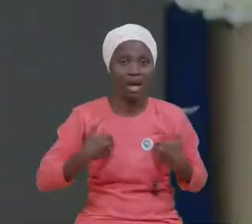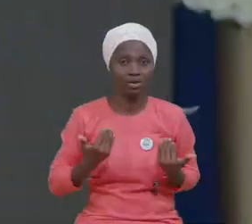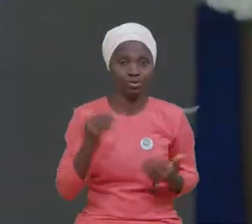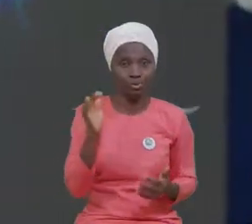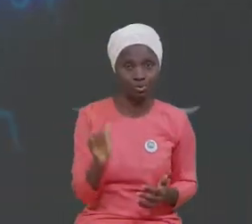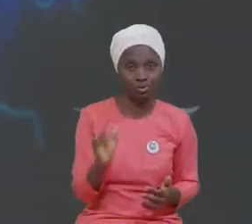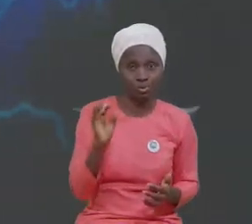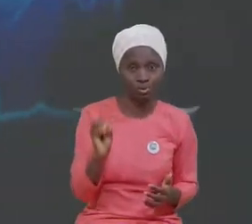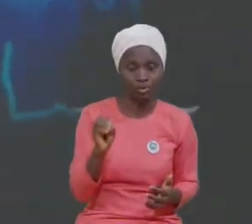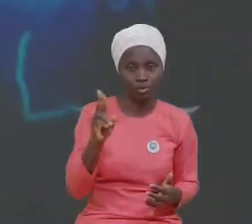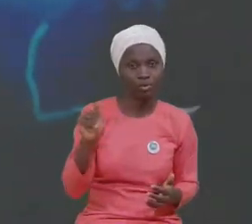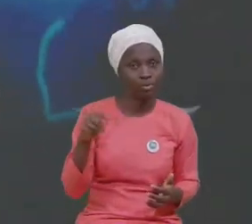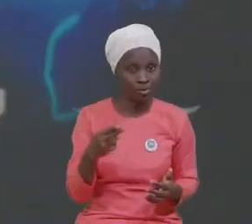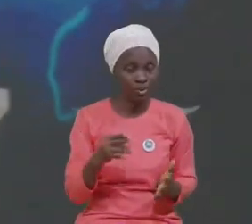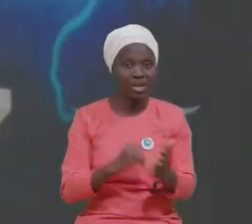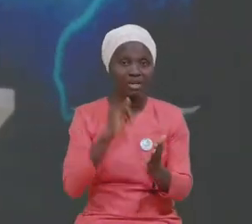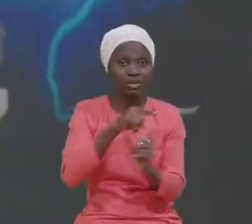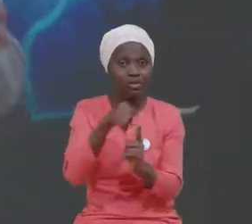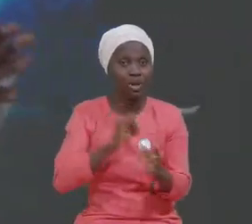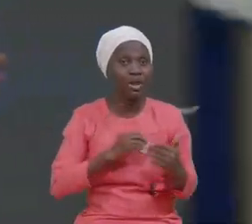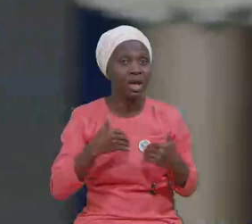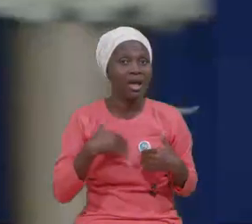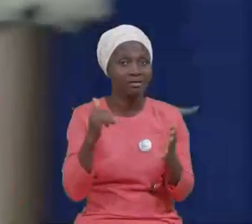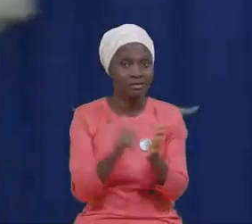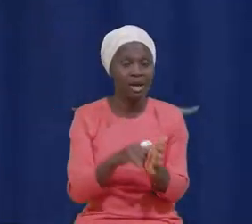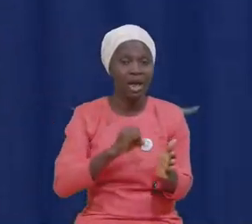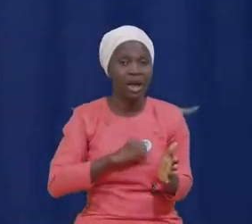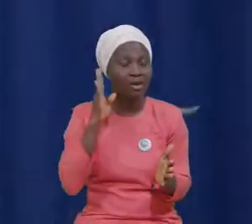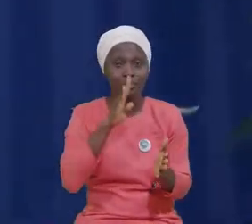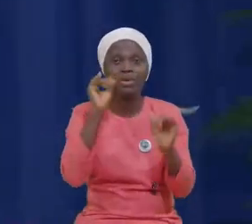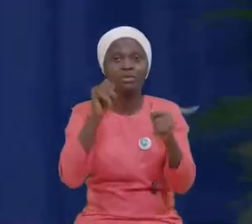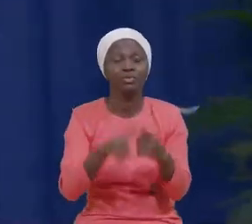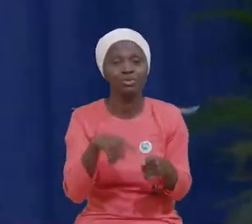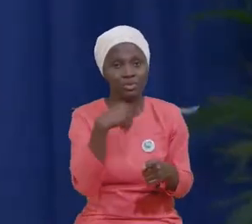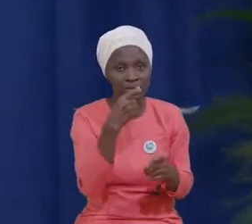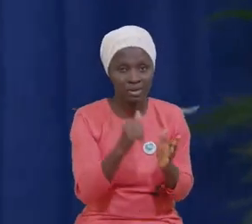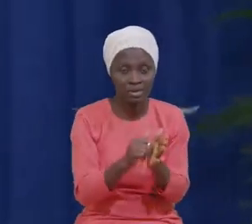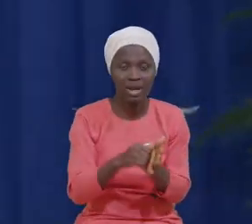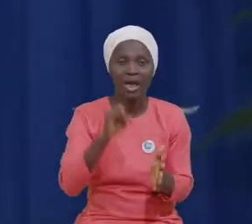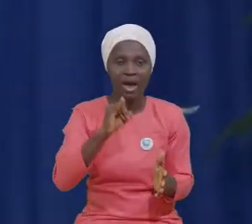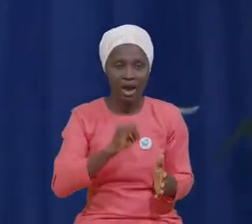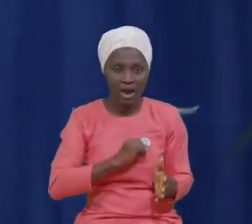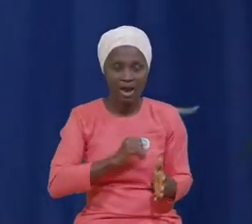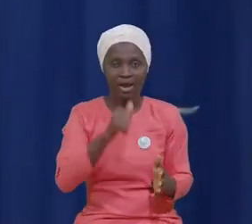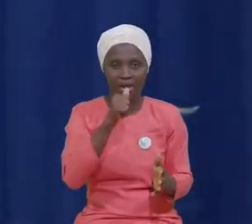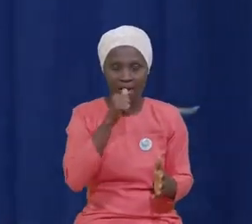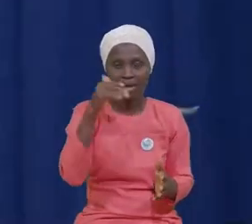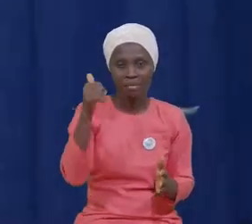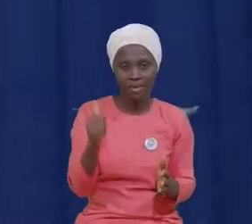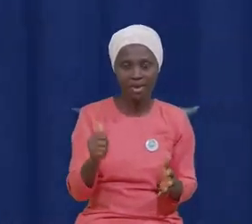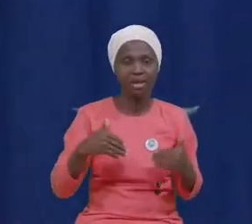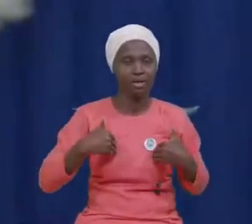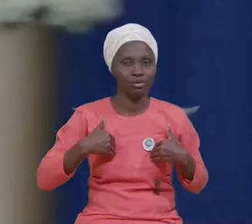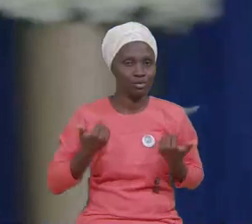c'est lorsque j'ai cela que je pourrais dire que je suis un